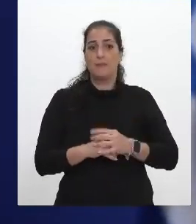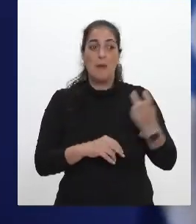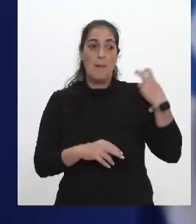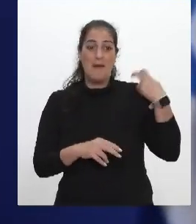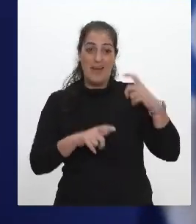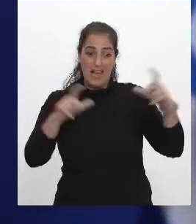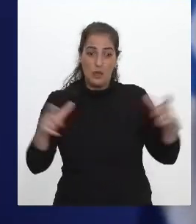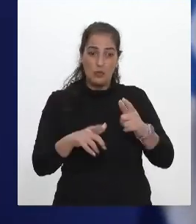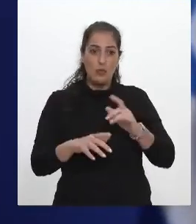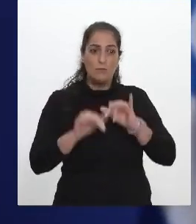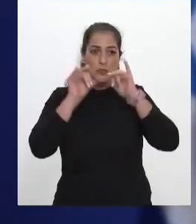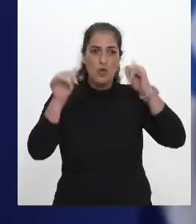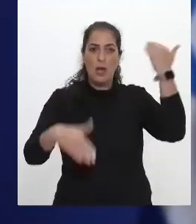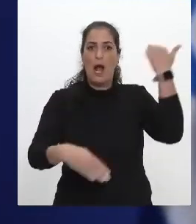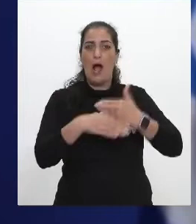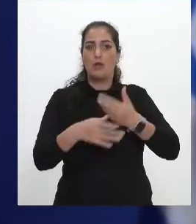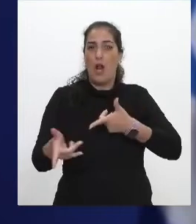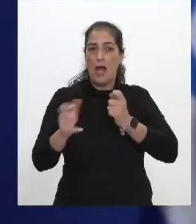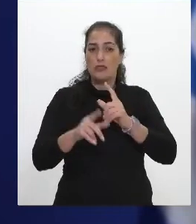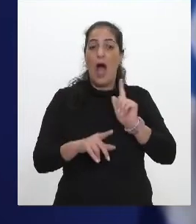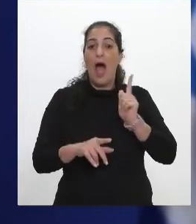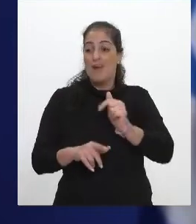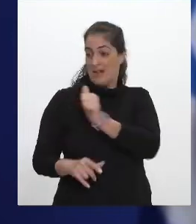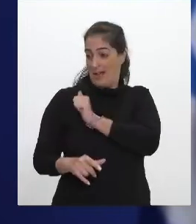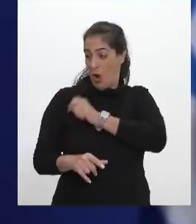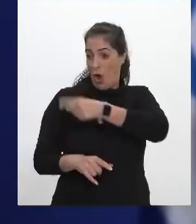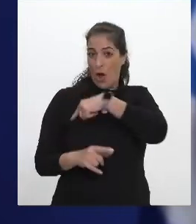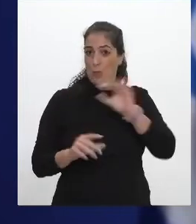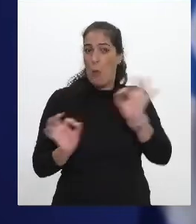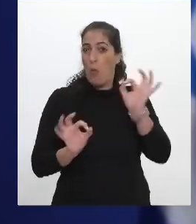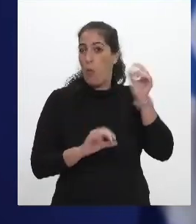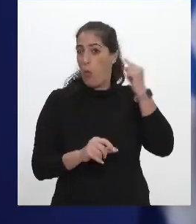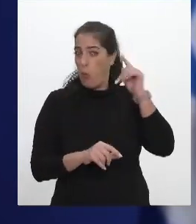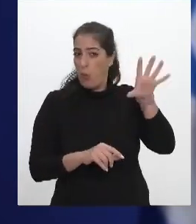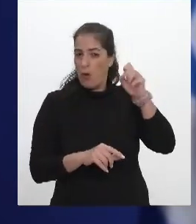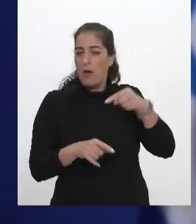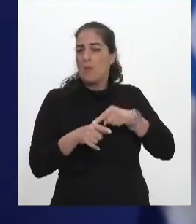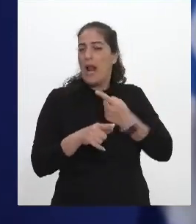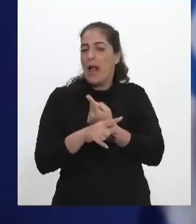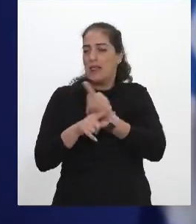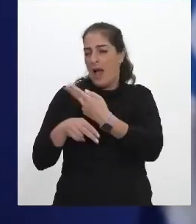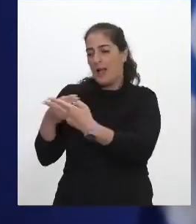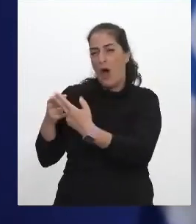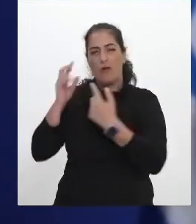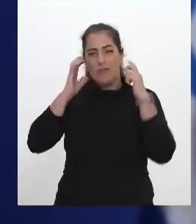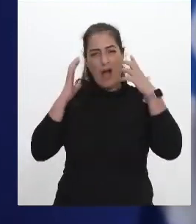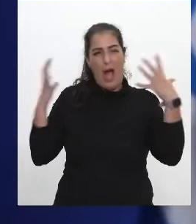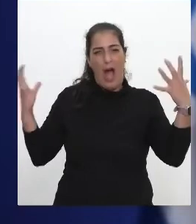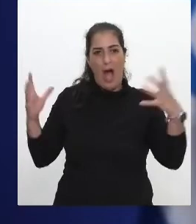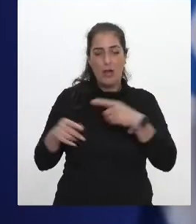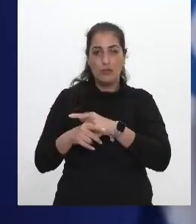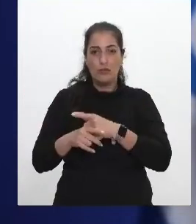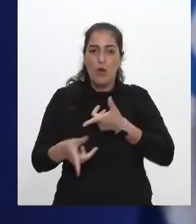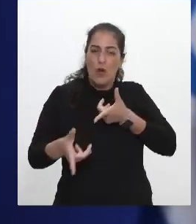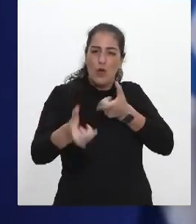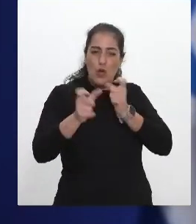קורה לחדול את האש אך לוחמים שלא שמעו את הפקודה ושמעו ראשי טנק במר ורעשים נוספים